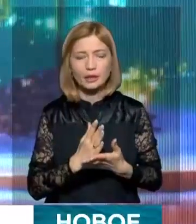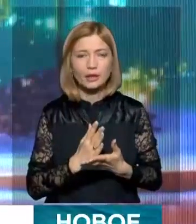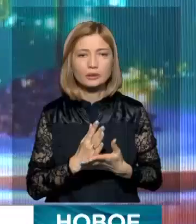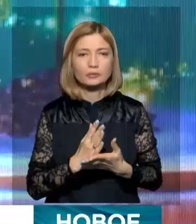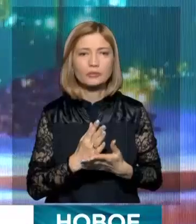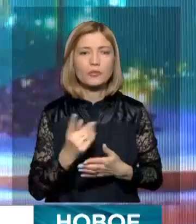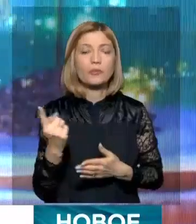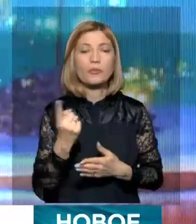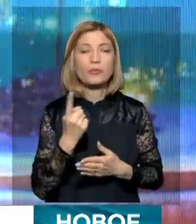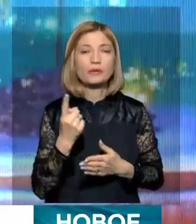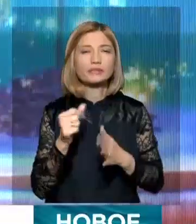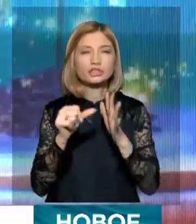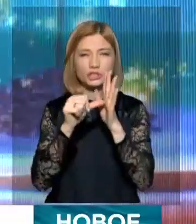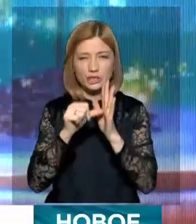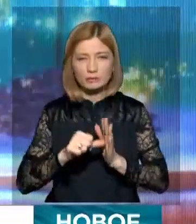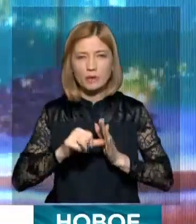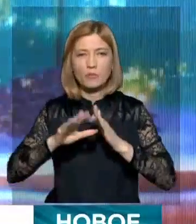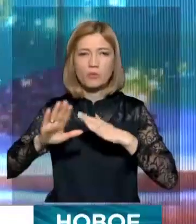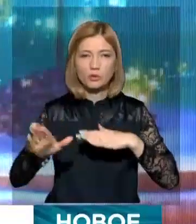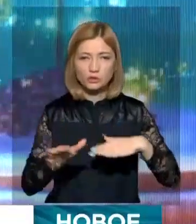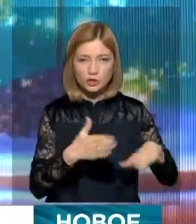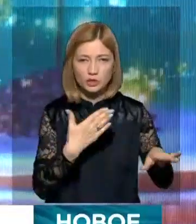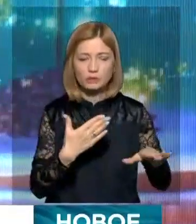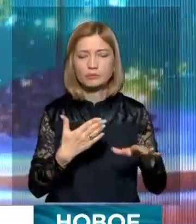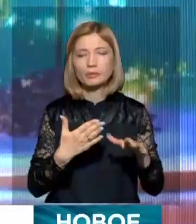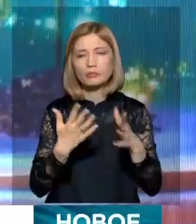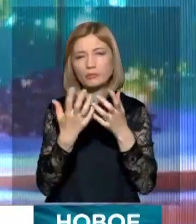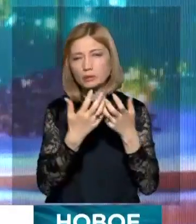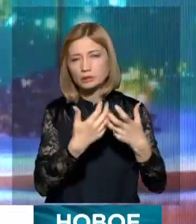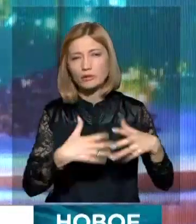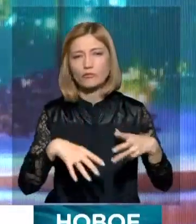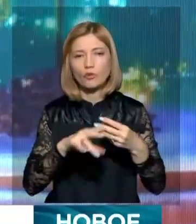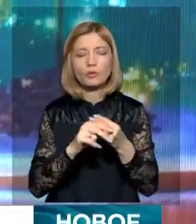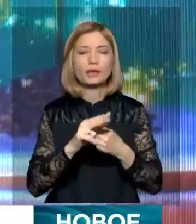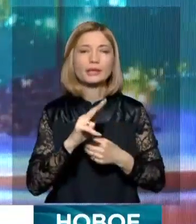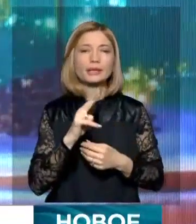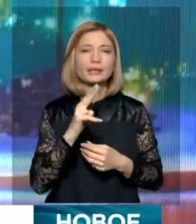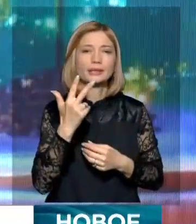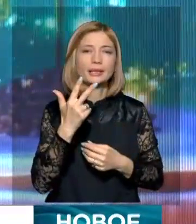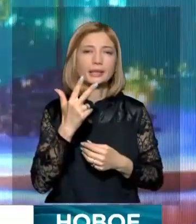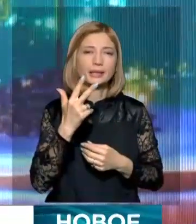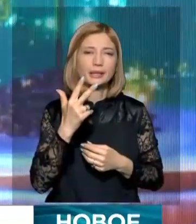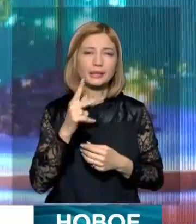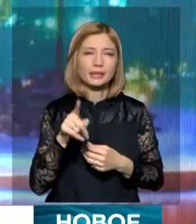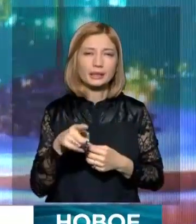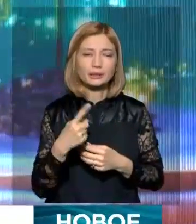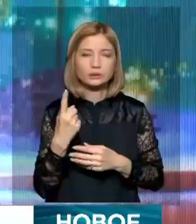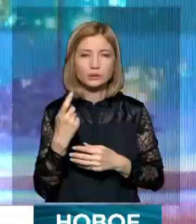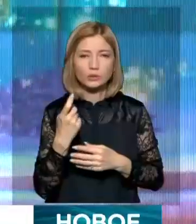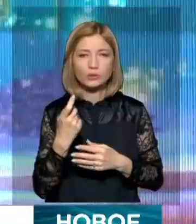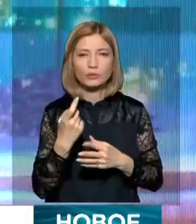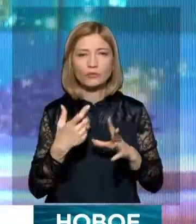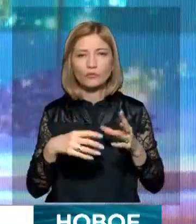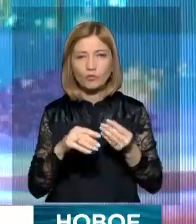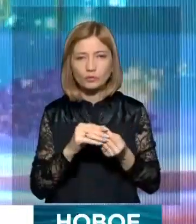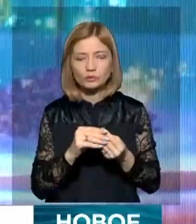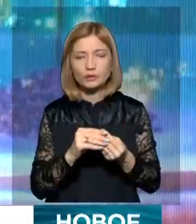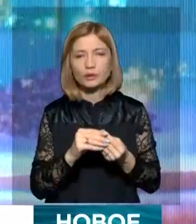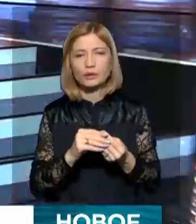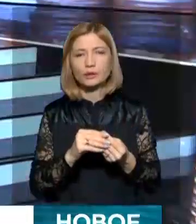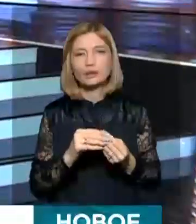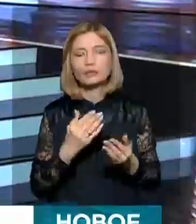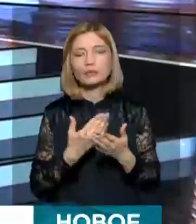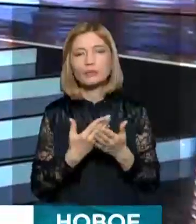уже первого полугодия мы получили цифру 3,3%. И перспективы таковы, что